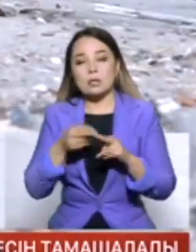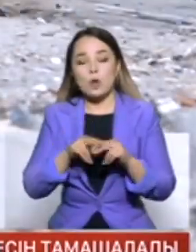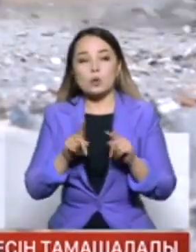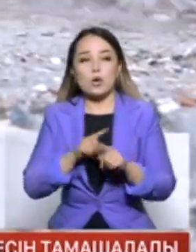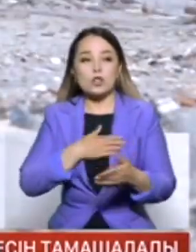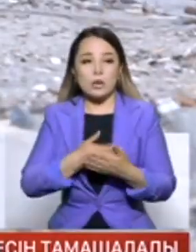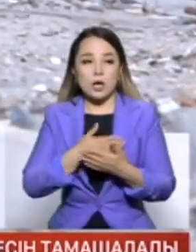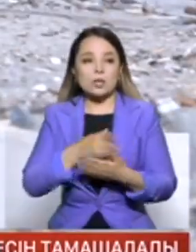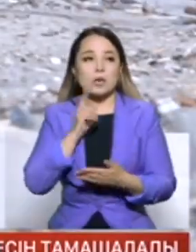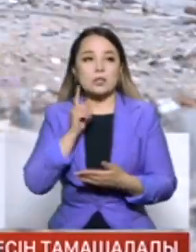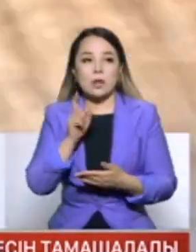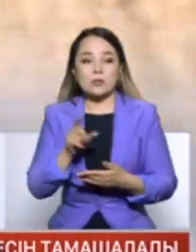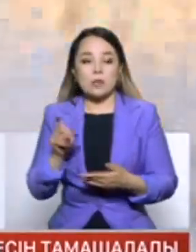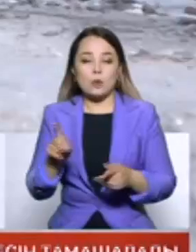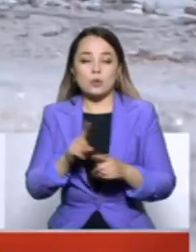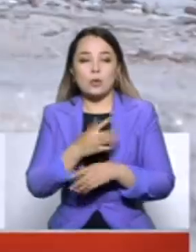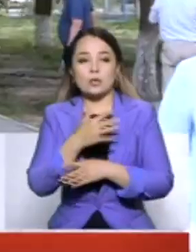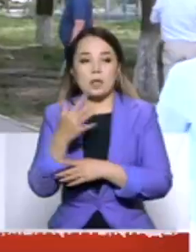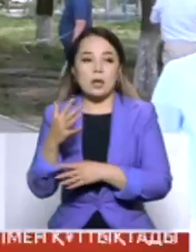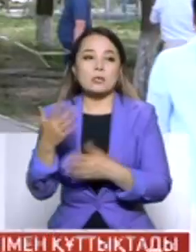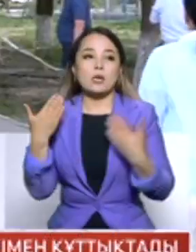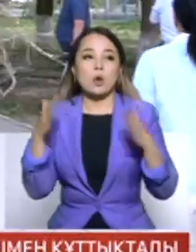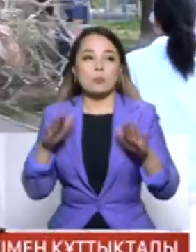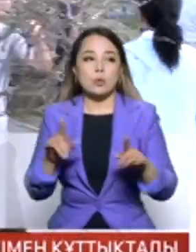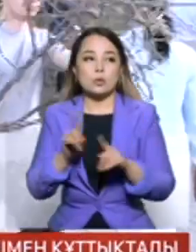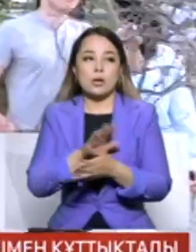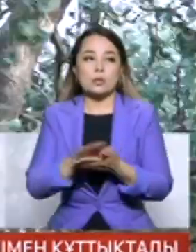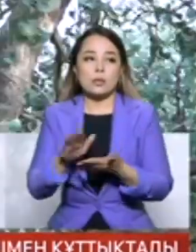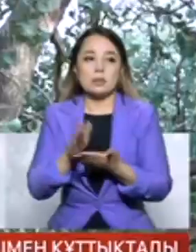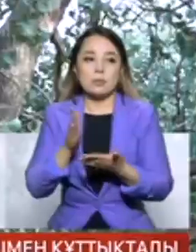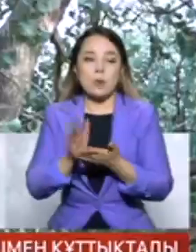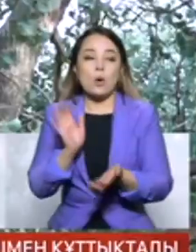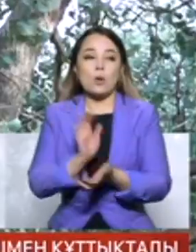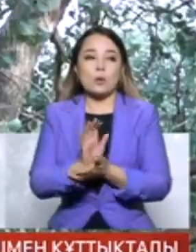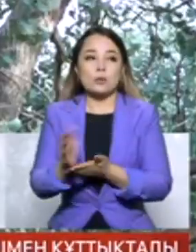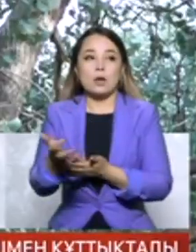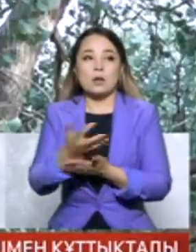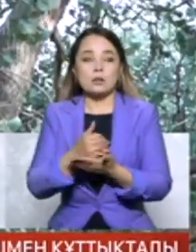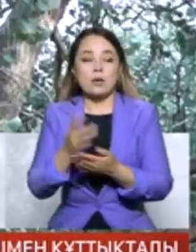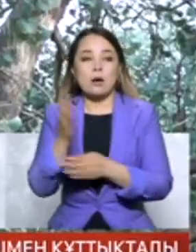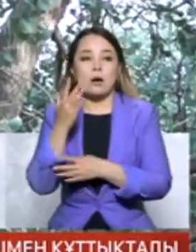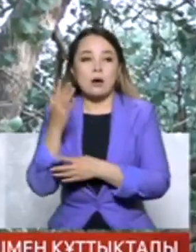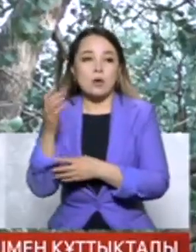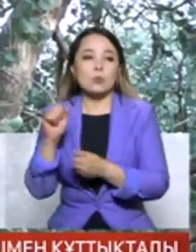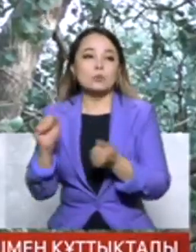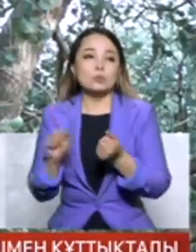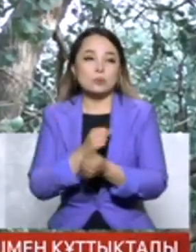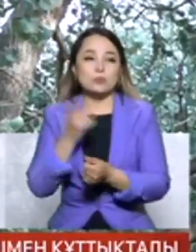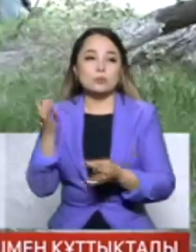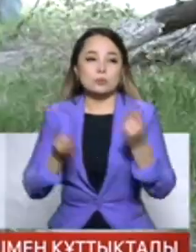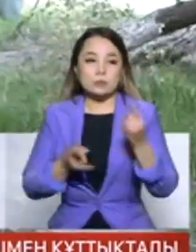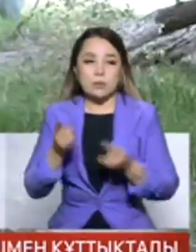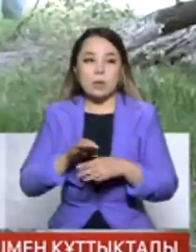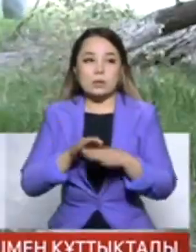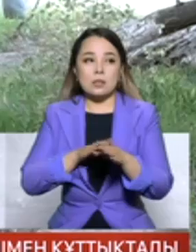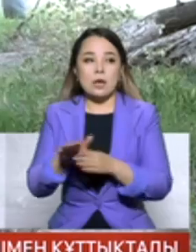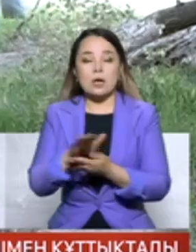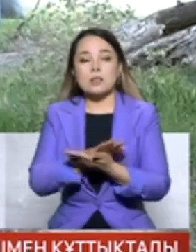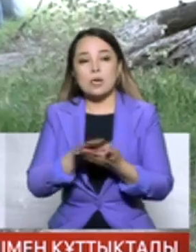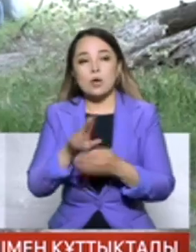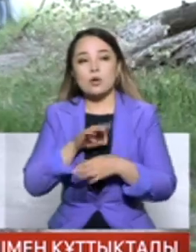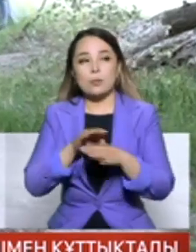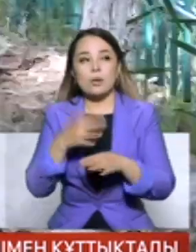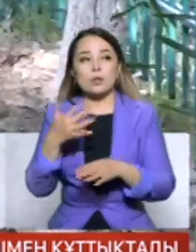жастар Батырхан Шүкенов атындағы саябаққа келіп демалыс орнын тазалады. Қоқыстарды шығарып, ағаштардың құраған бұтақтарын кесті. Жалпы тазалық